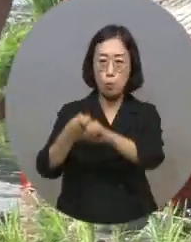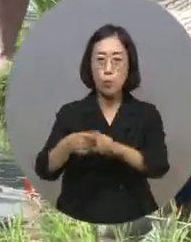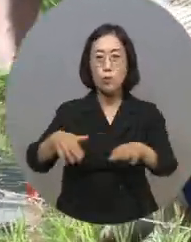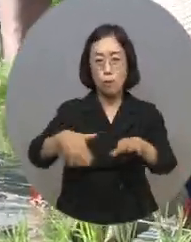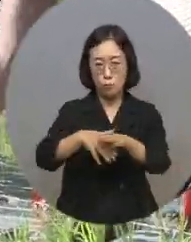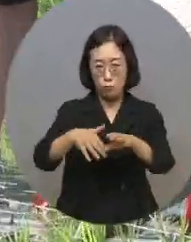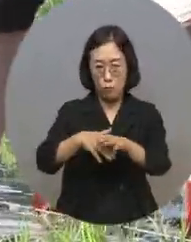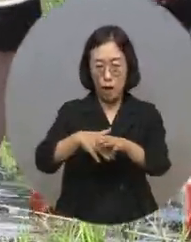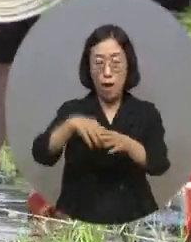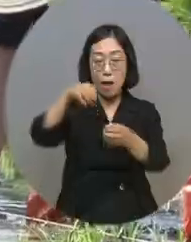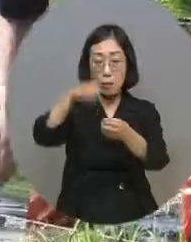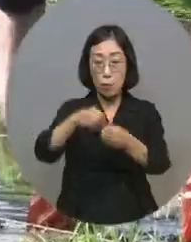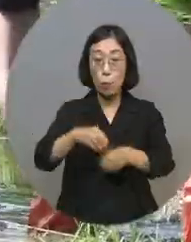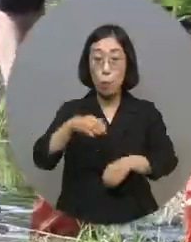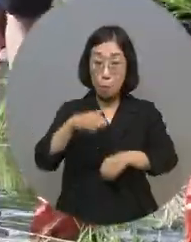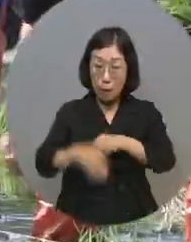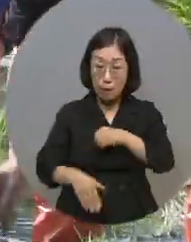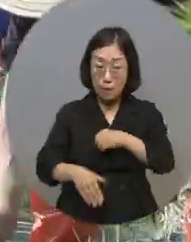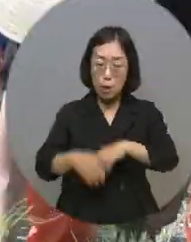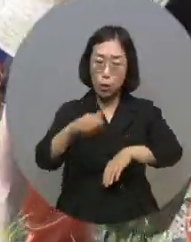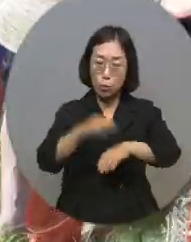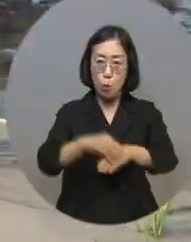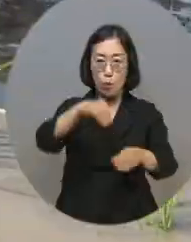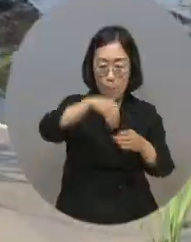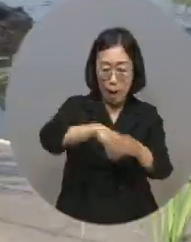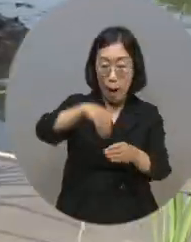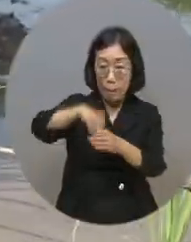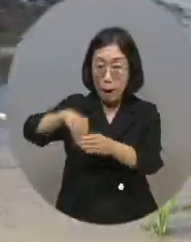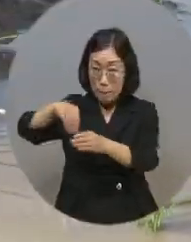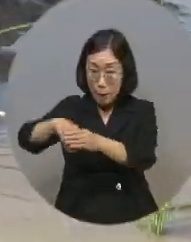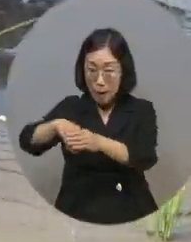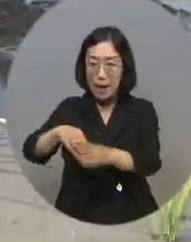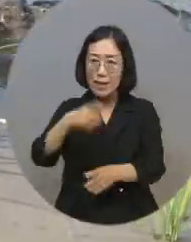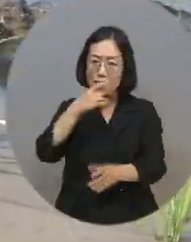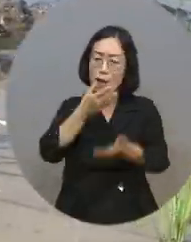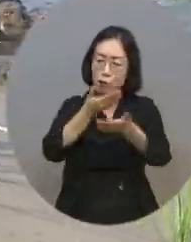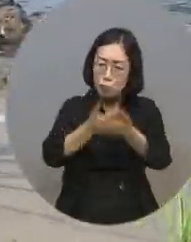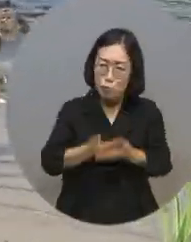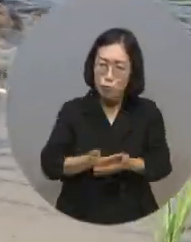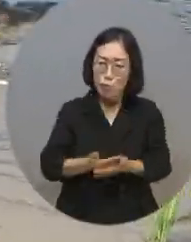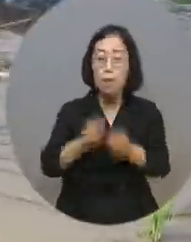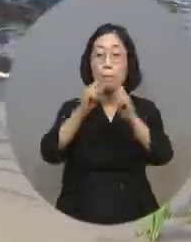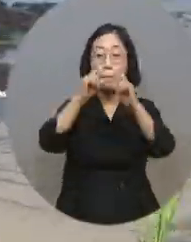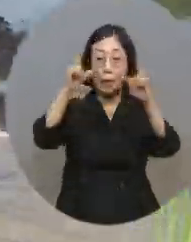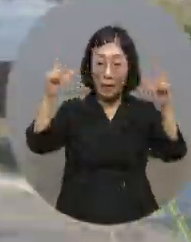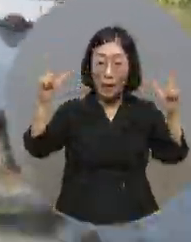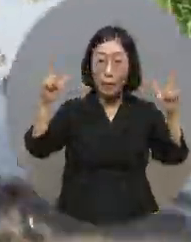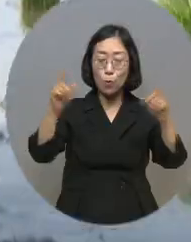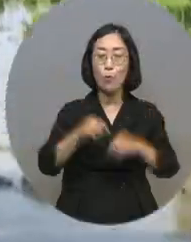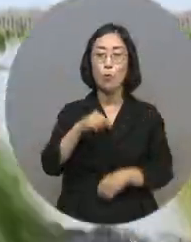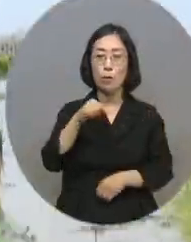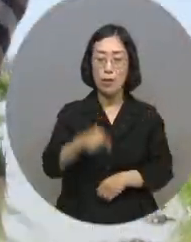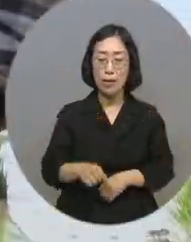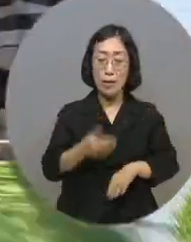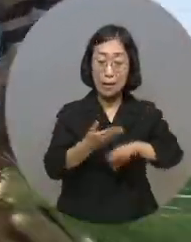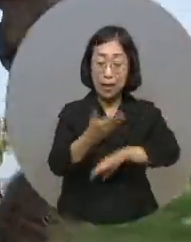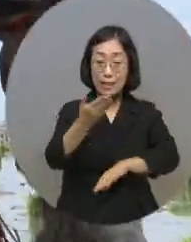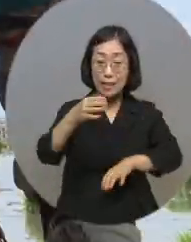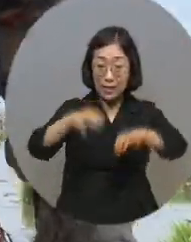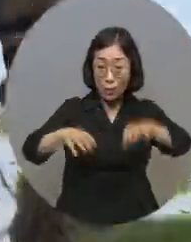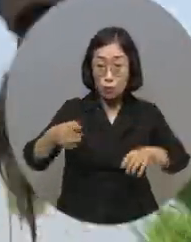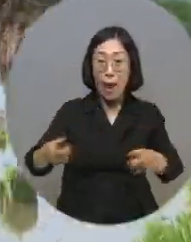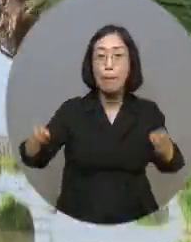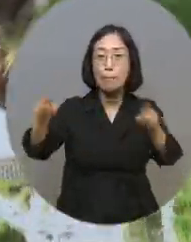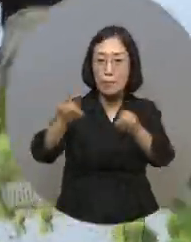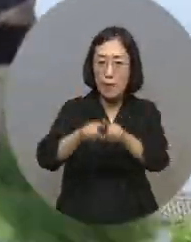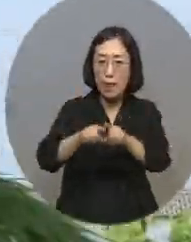행사로 전통 방식으로 손 모내기를 해 우리 쌀의 소중함을 다시 한번 되새기고 이웃과 함께